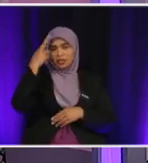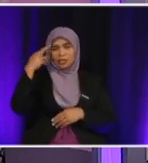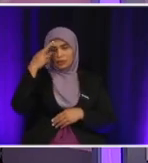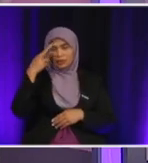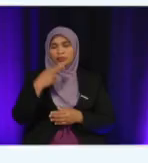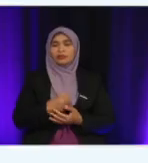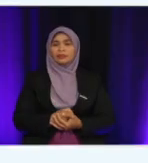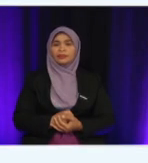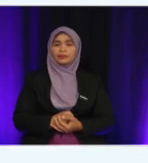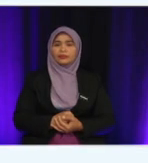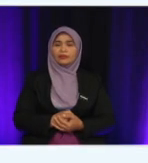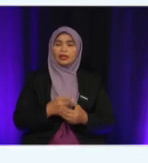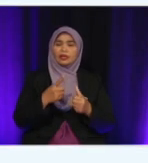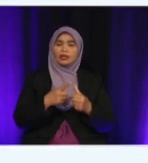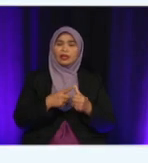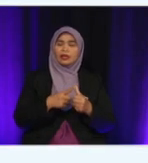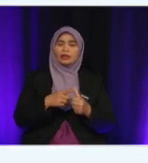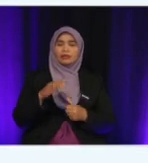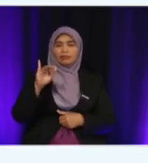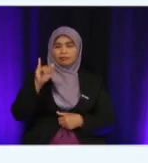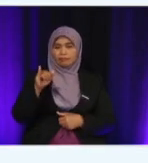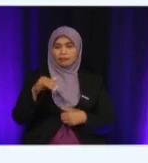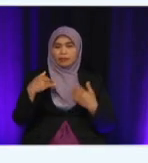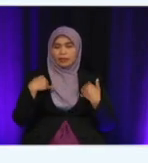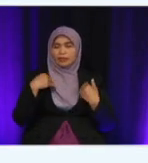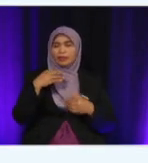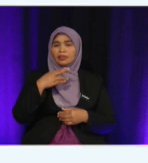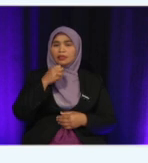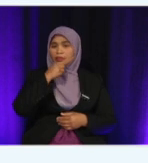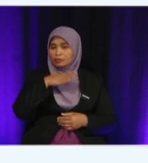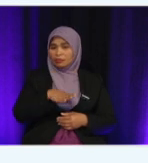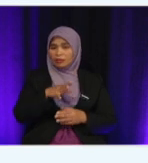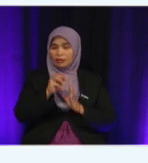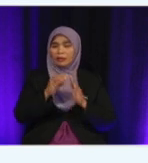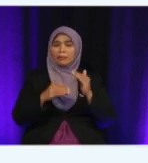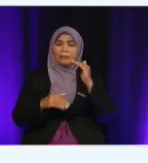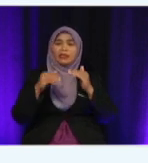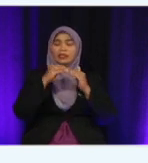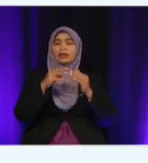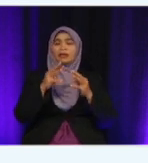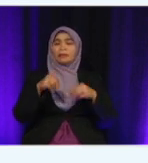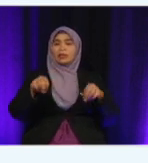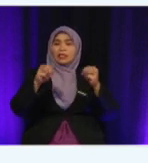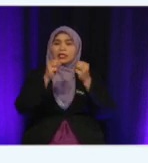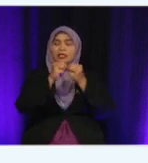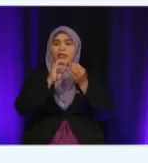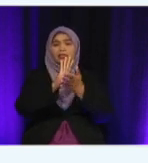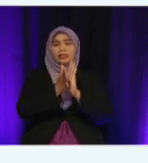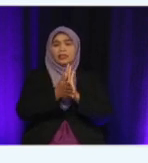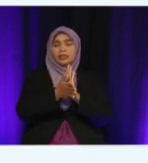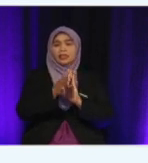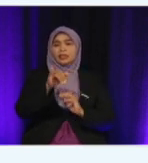yang pertama di jawabannya di situ Rasulullah membina masjid Rasulullah menjadi imam Rasulullah